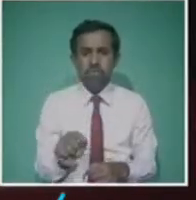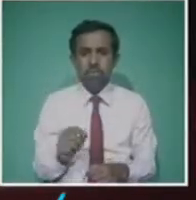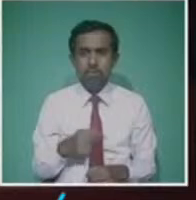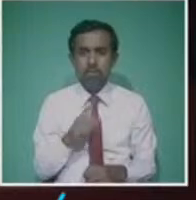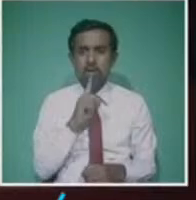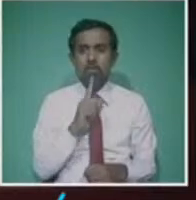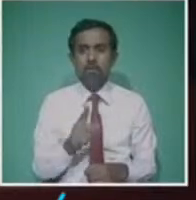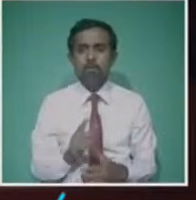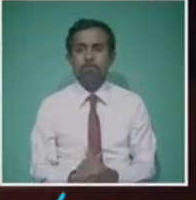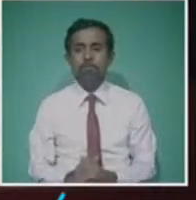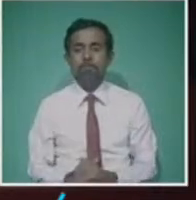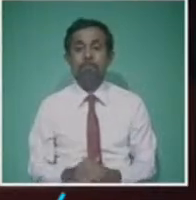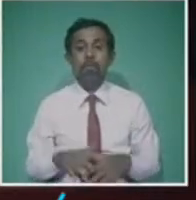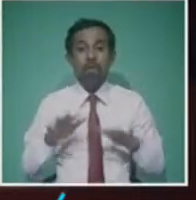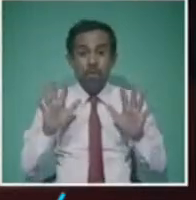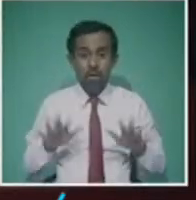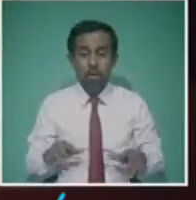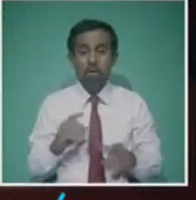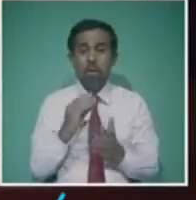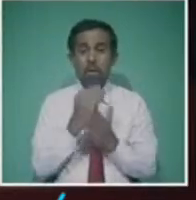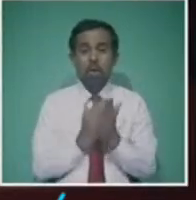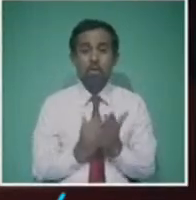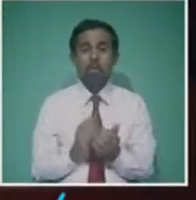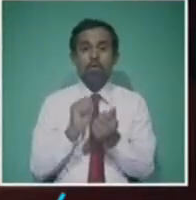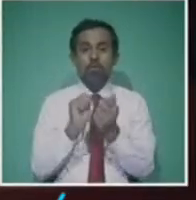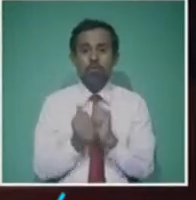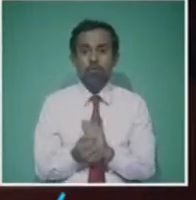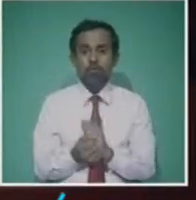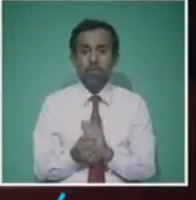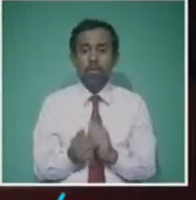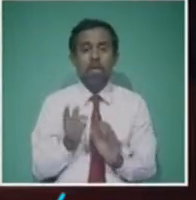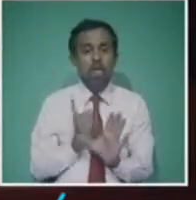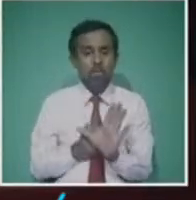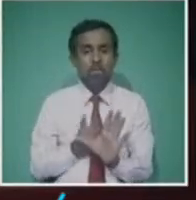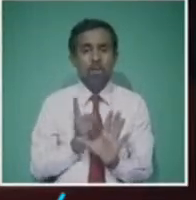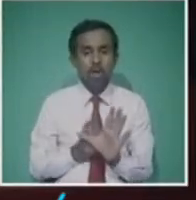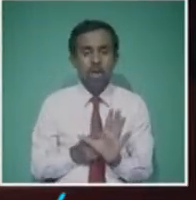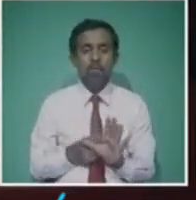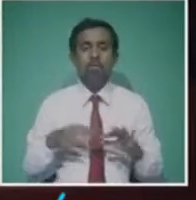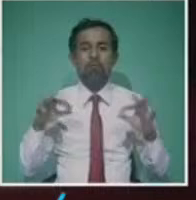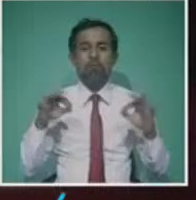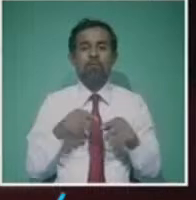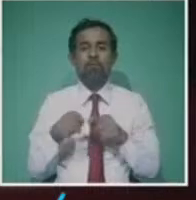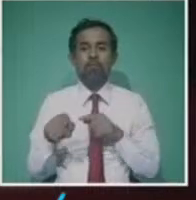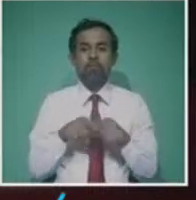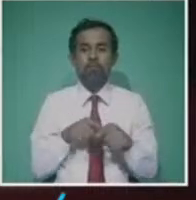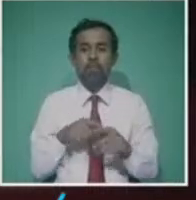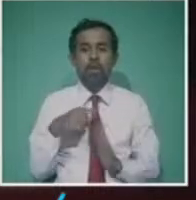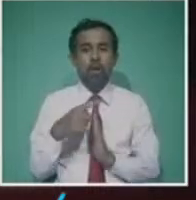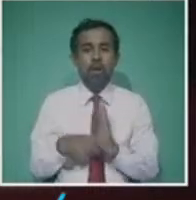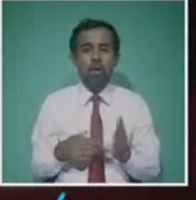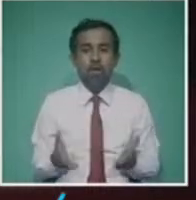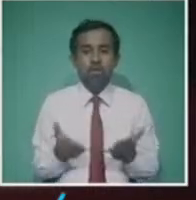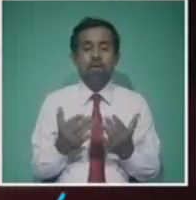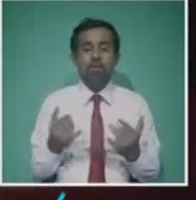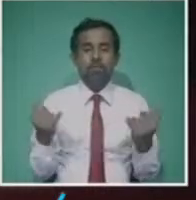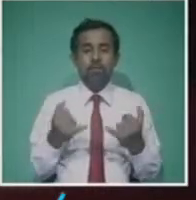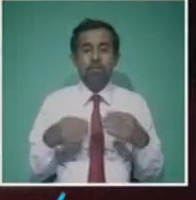දකිනවා. අවසානයේ ව්‍යවස්ථාව වෙනස් කිරීම හැමදාම සිදුවෙන නාඩගමක් මිස රට කරවන